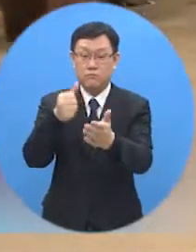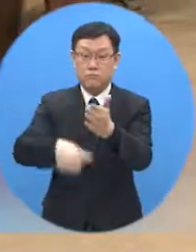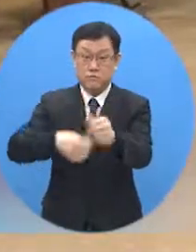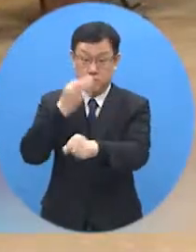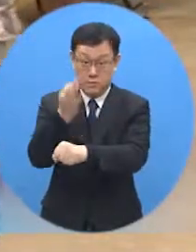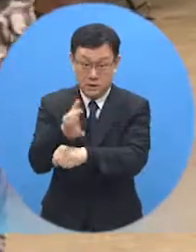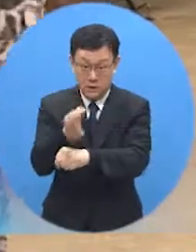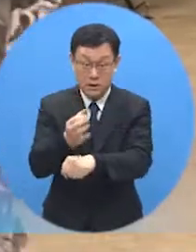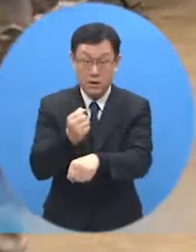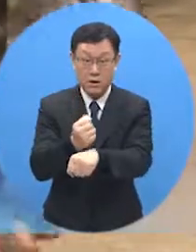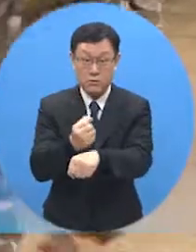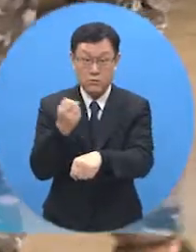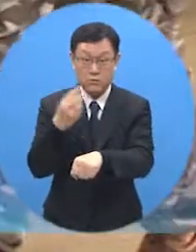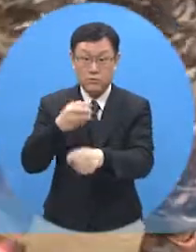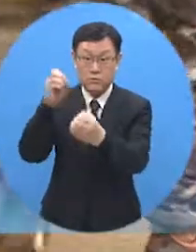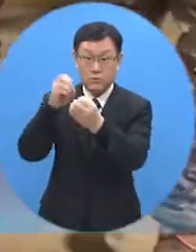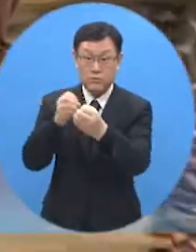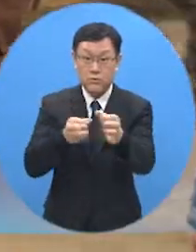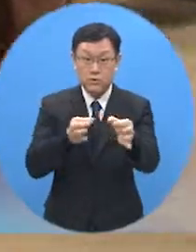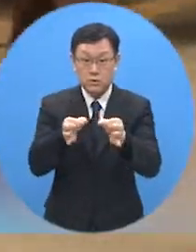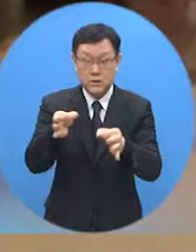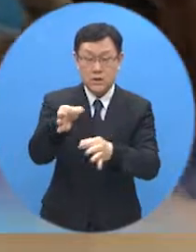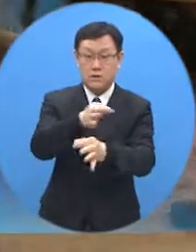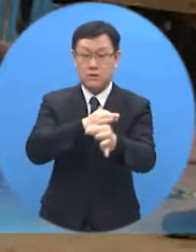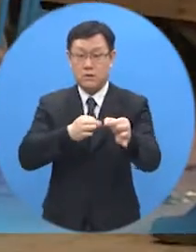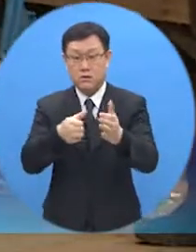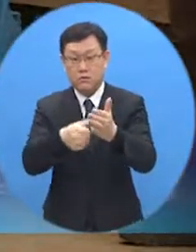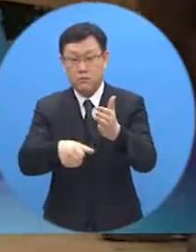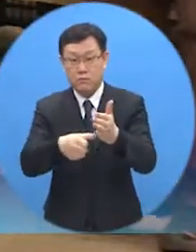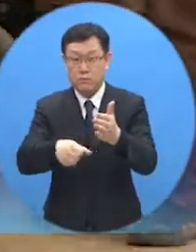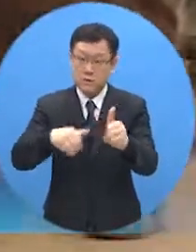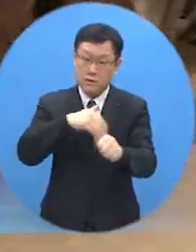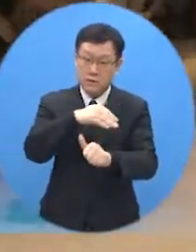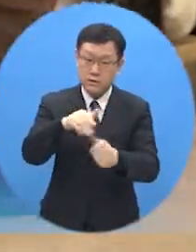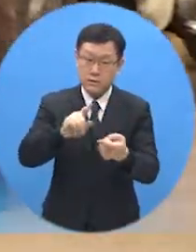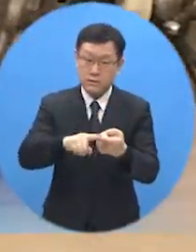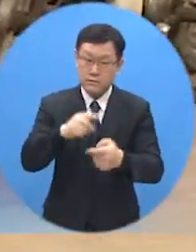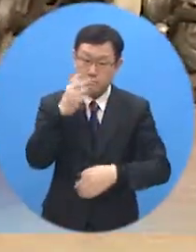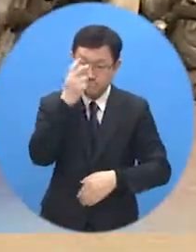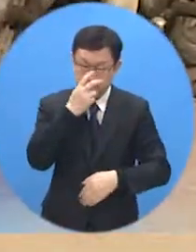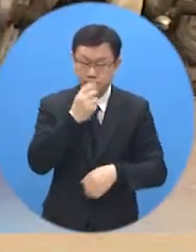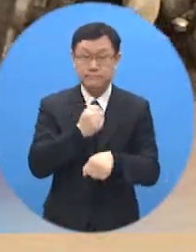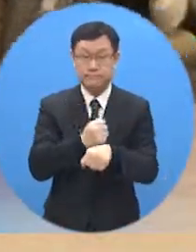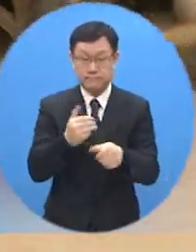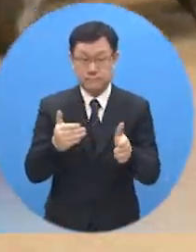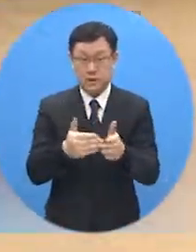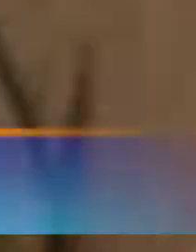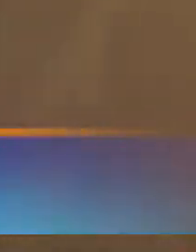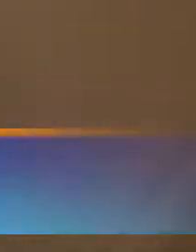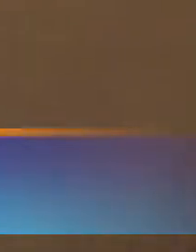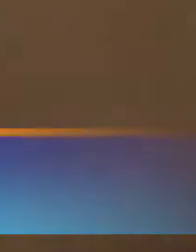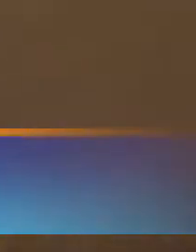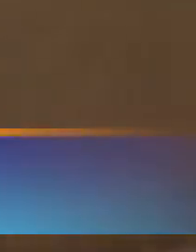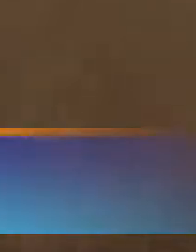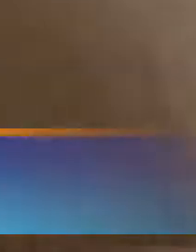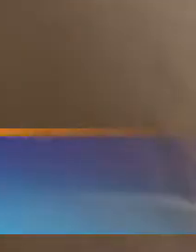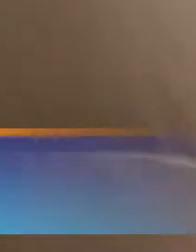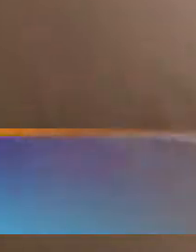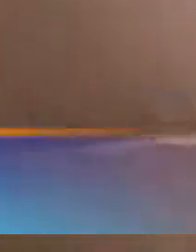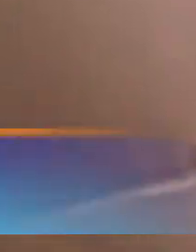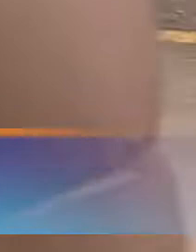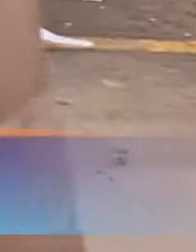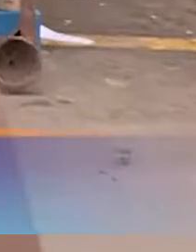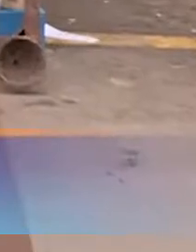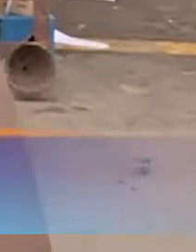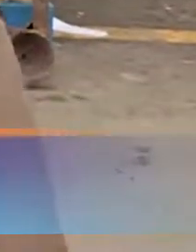사용해 제수용품을 구매하는 등 최근 전통시장 경기와 물가 상황 등을 꼼꼼히 살폈습니다. 손님 나오셨습니까?